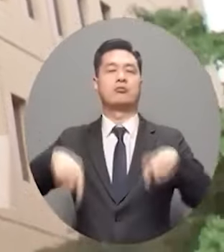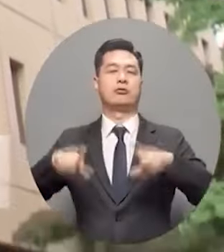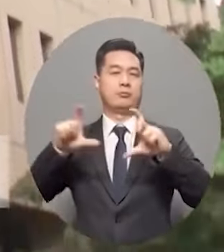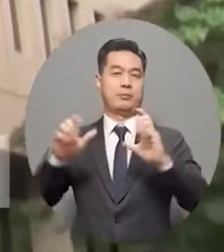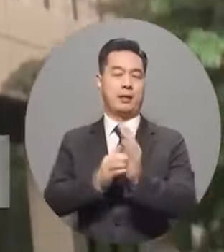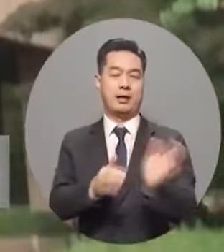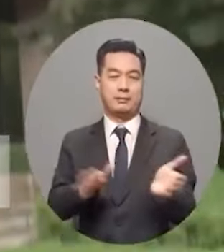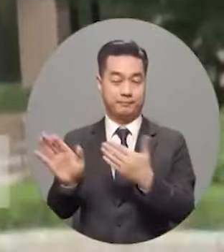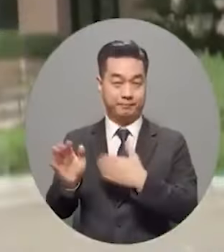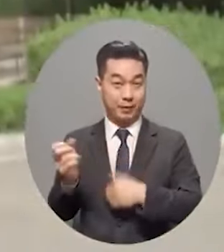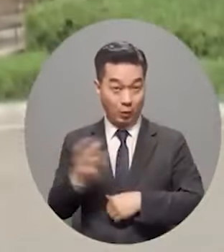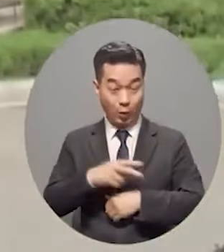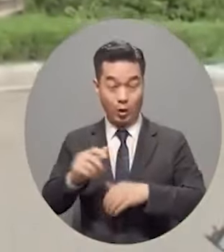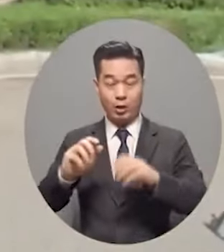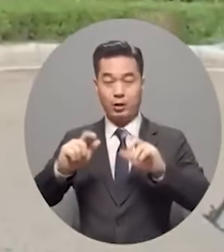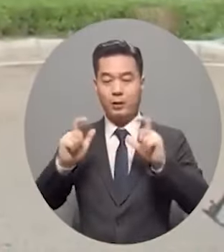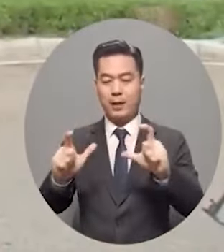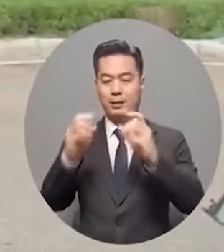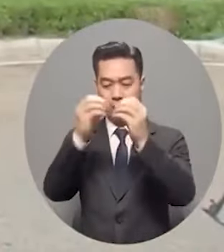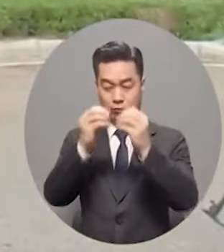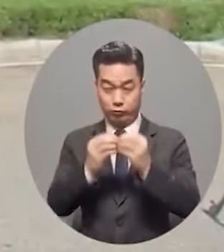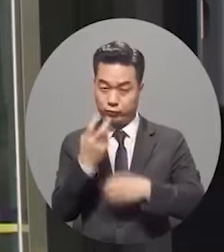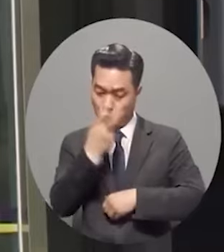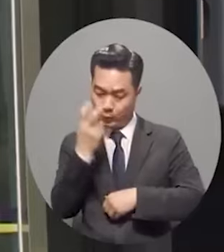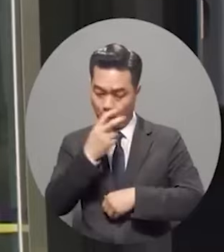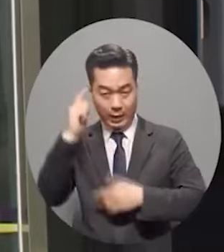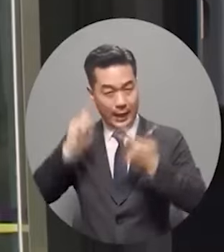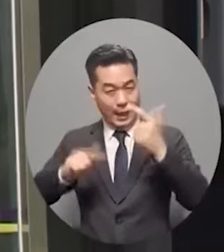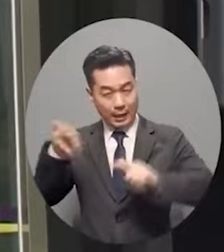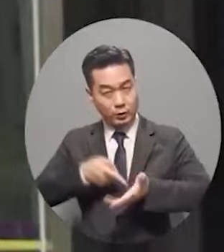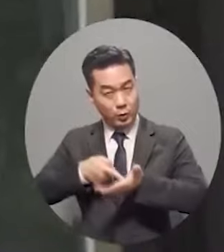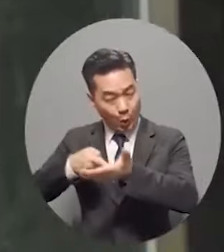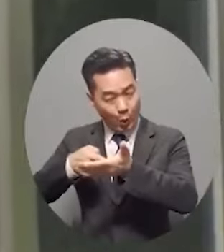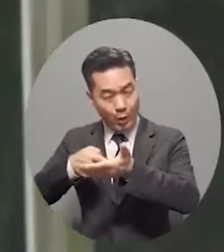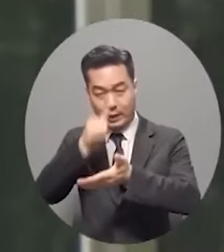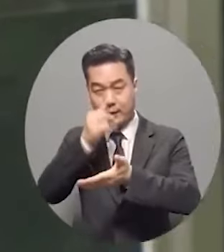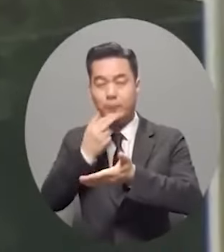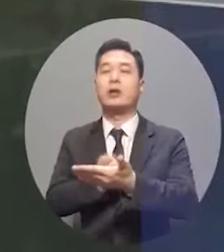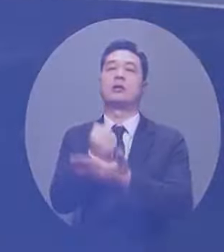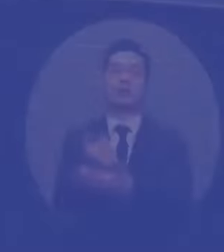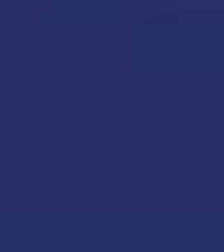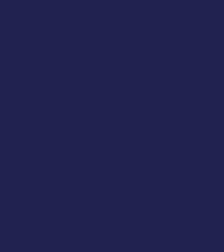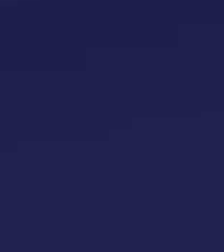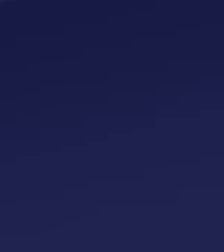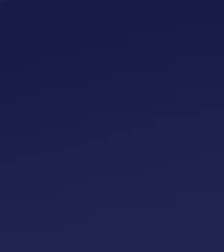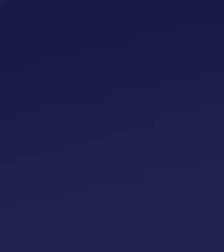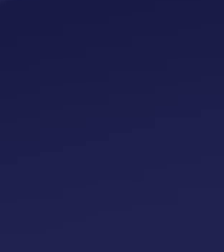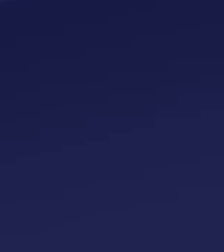고위공직자범죄수사처는 판결문을 검토해 항소 여부를 결정할 계획입니다. MBC 뉴스 윤상문입니다.